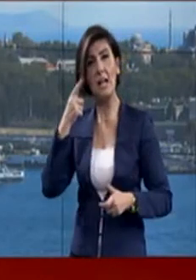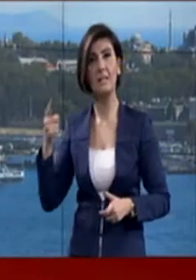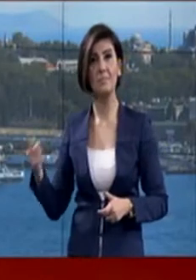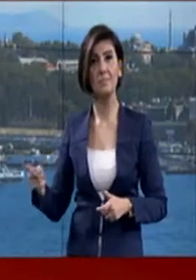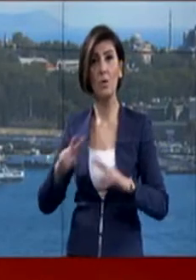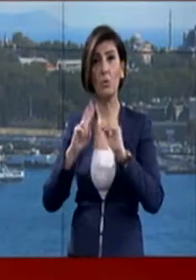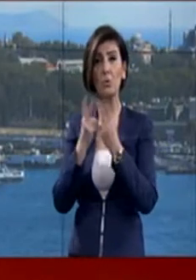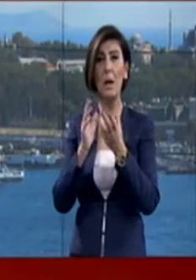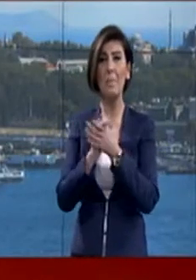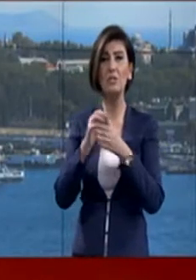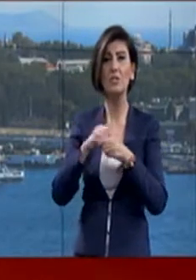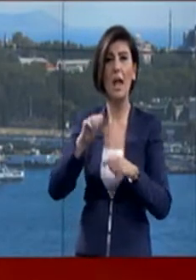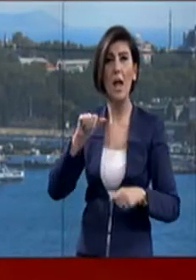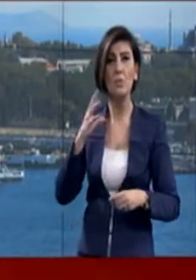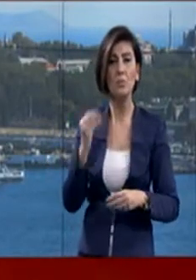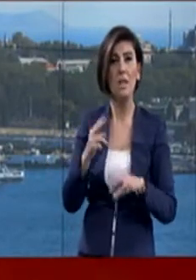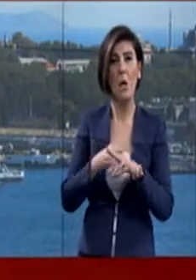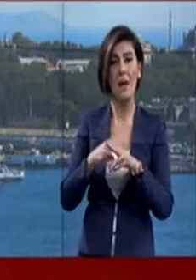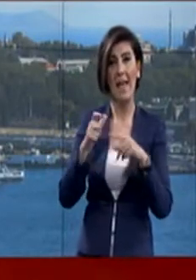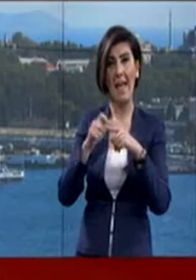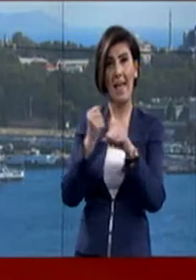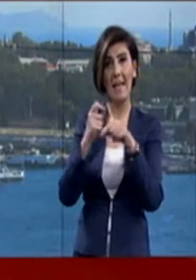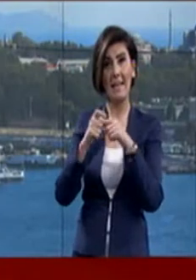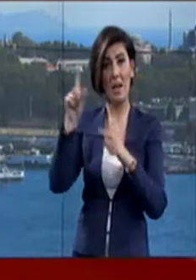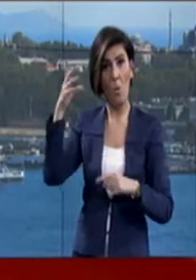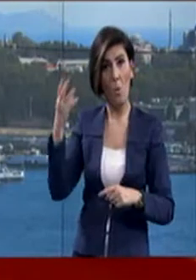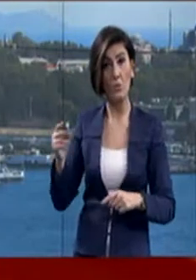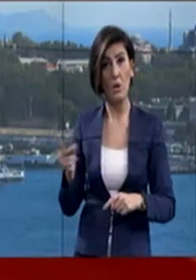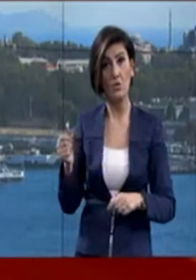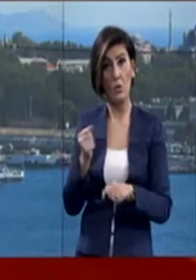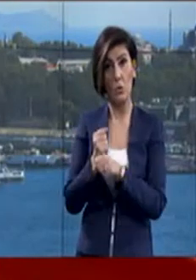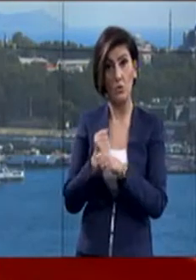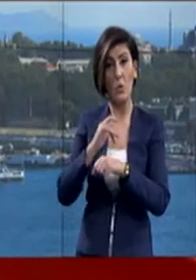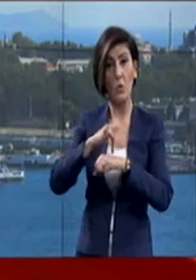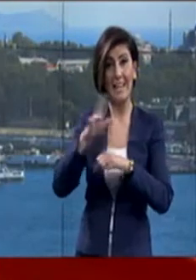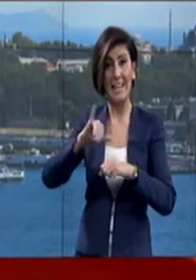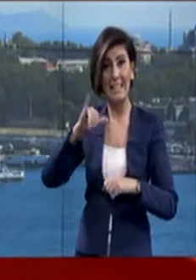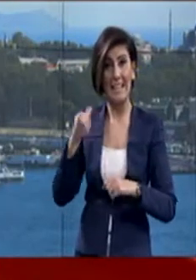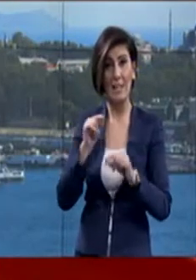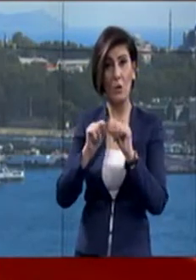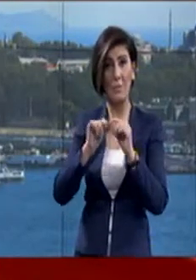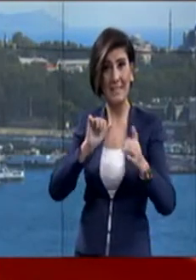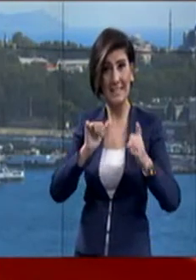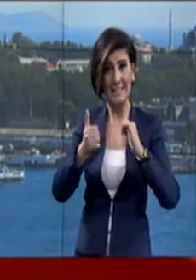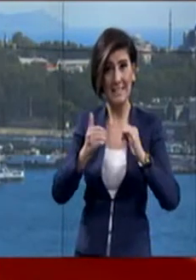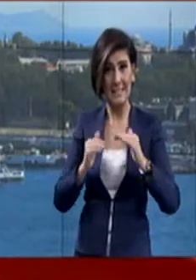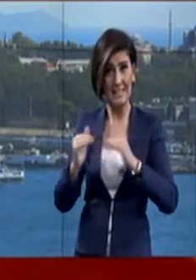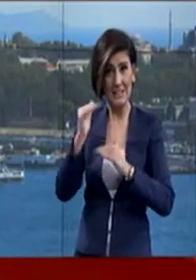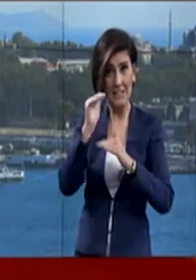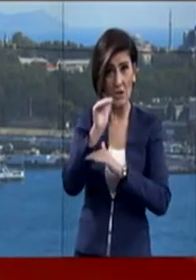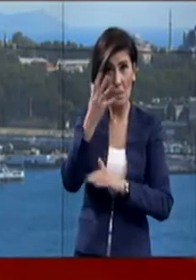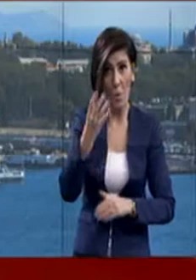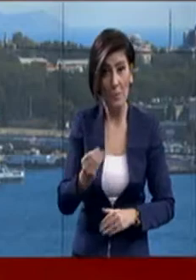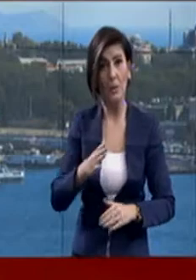Dünyada barış için güzel örnek Ege'den geldi. Kaçak göçmenlere ülkenin derin ekonomik kriz yaşamasına karşın kucak açan, sağduyu